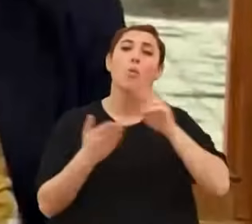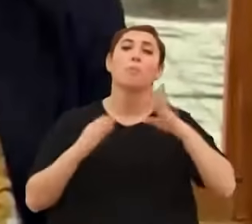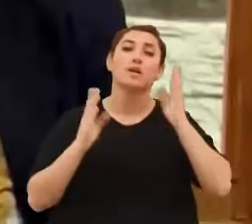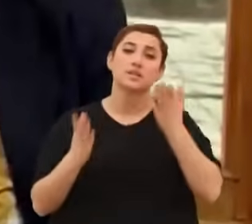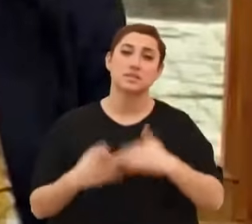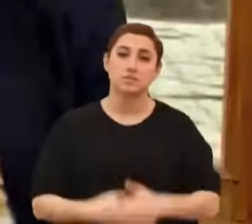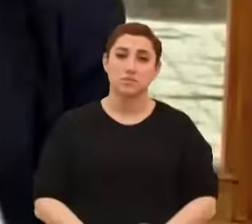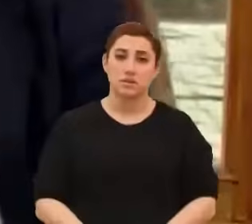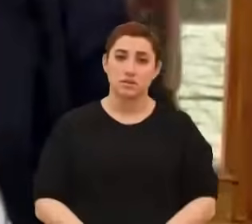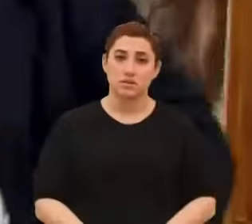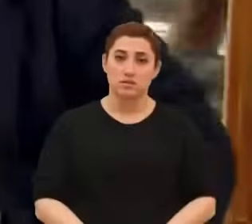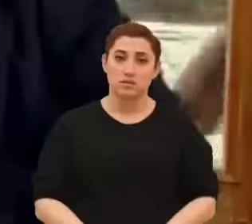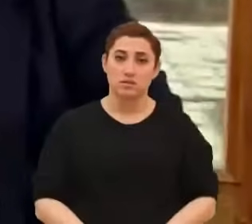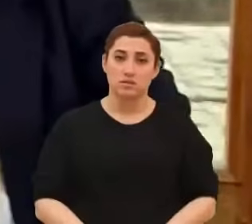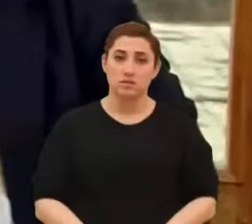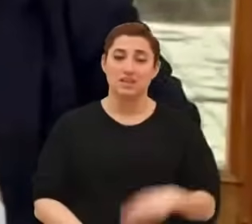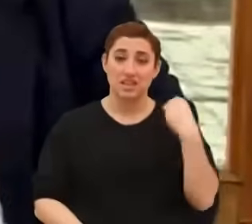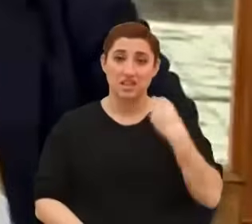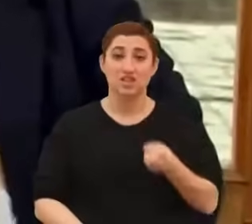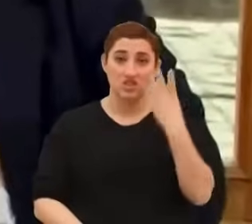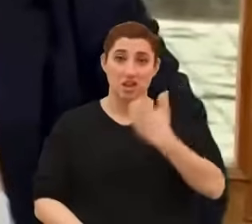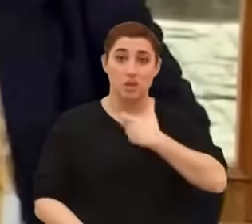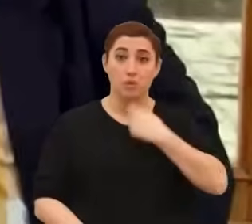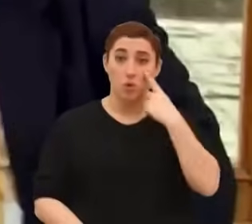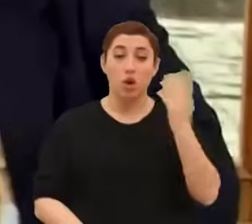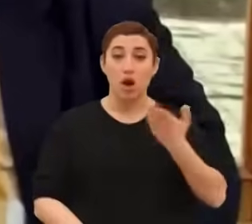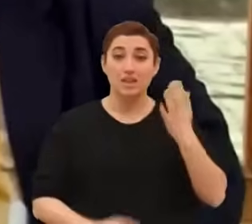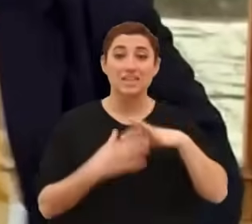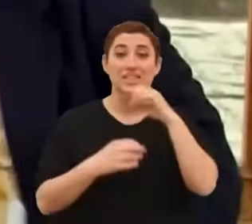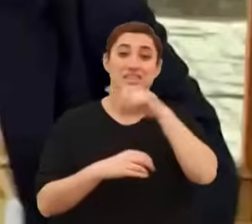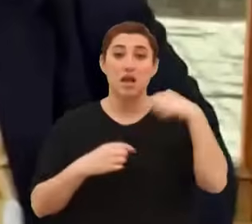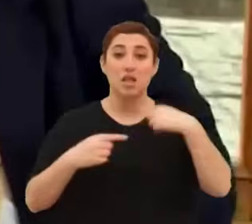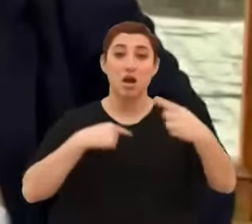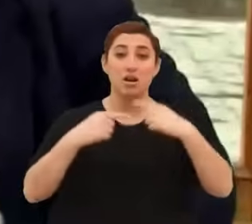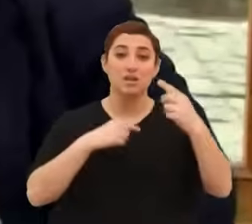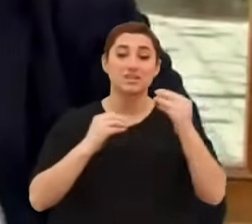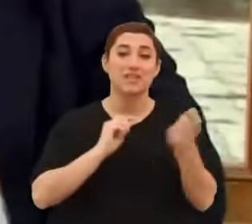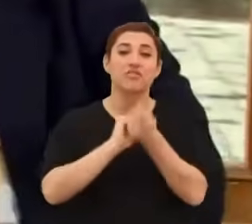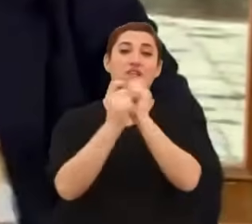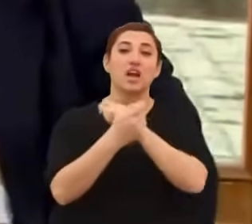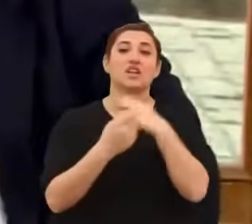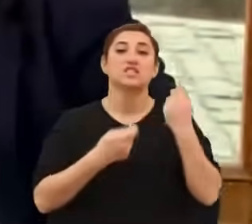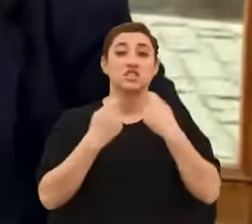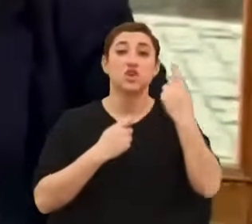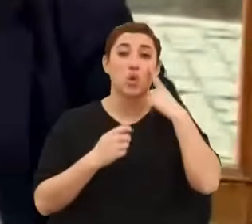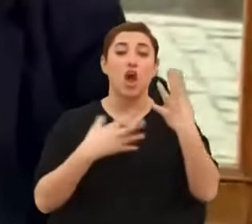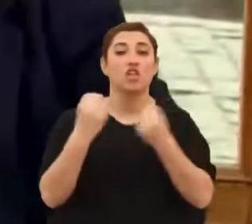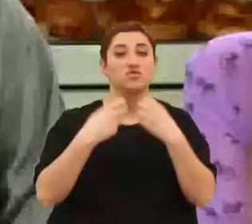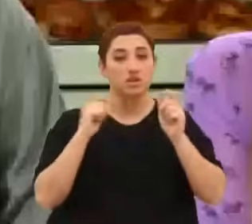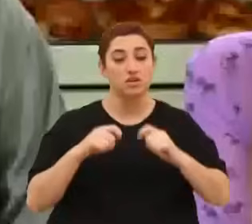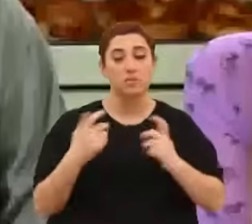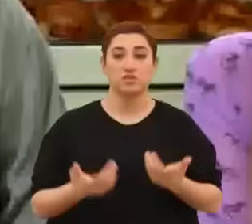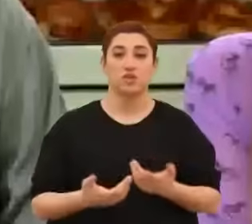Ha? Yeni çıkan kararnameye göre artık insanlar arasında takas sistemi yöntemiyle alışveriş